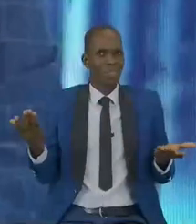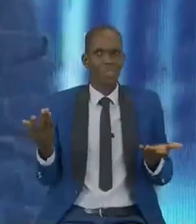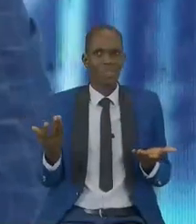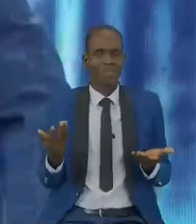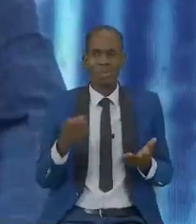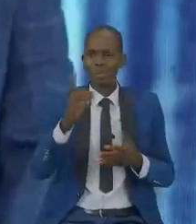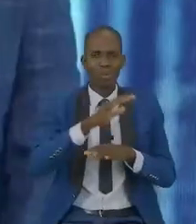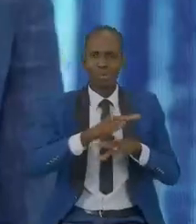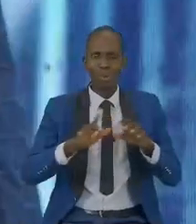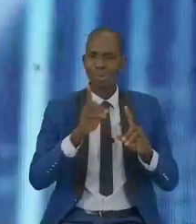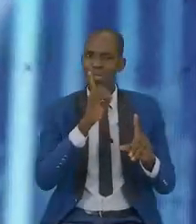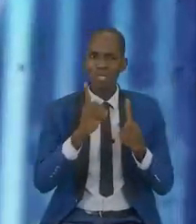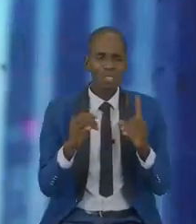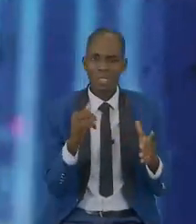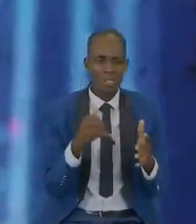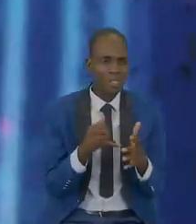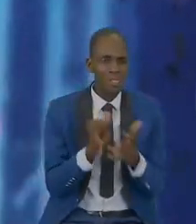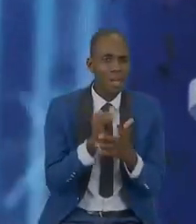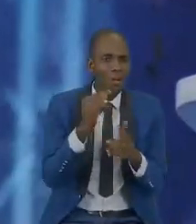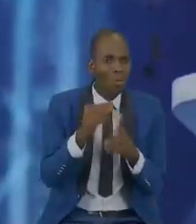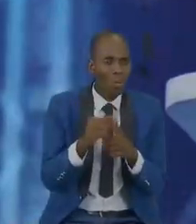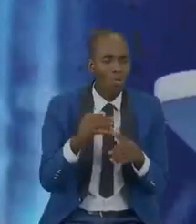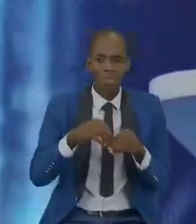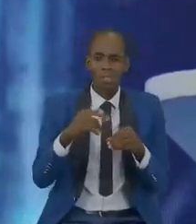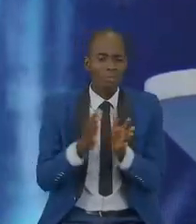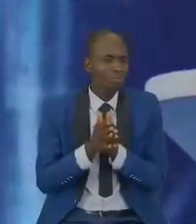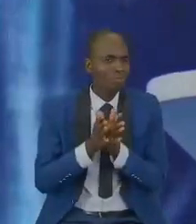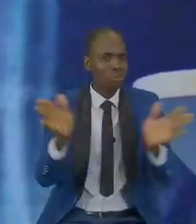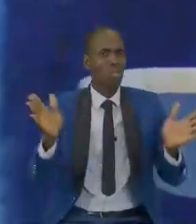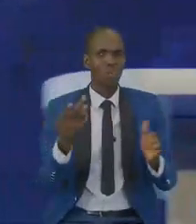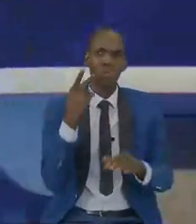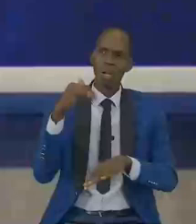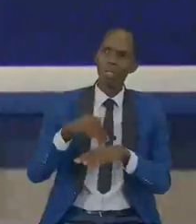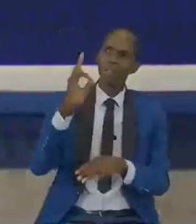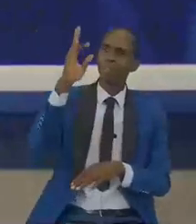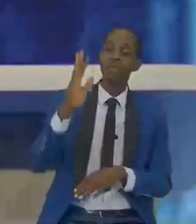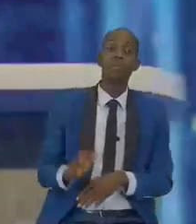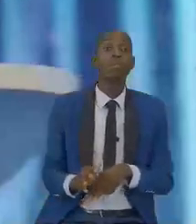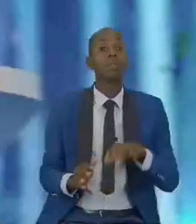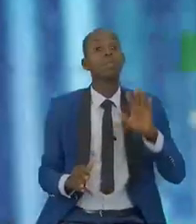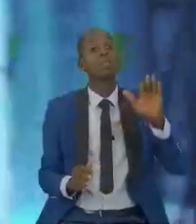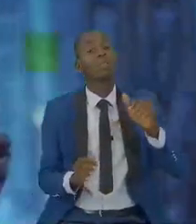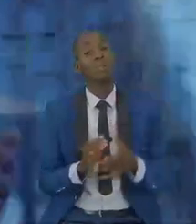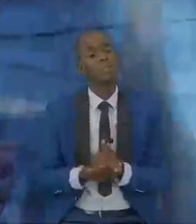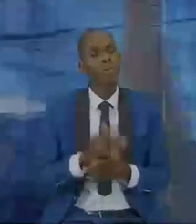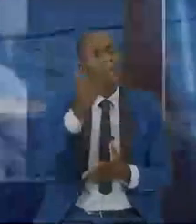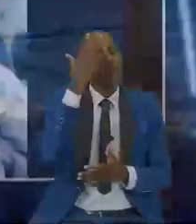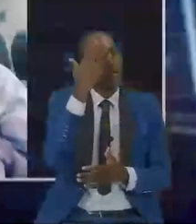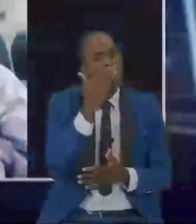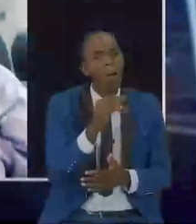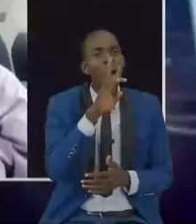regardez, les personnes civilisées ne mentionnent pas l'adultère, la fornication dans le public. Regardez cet